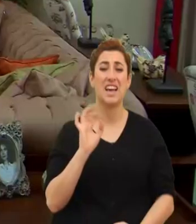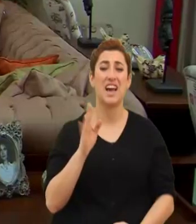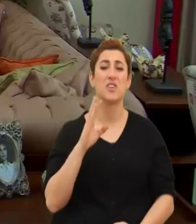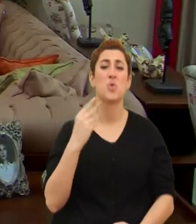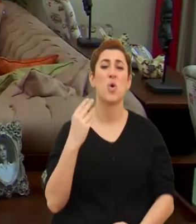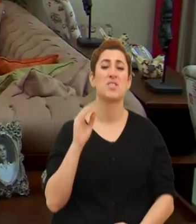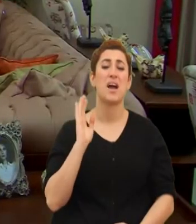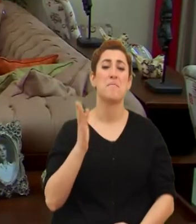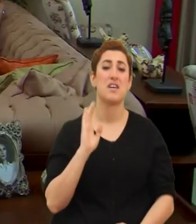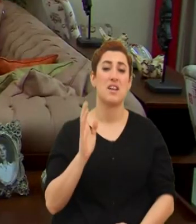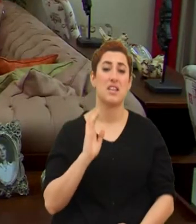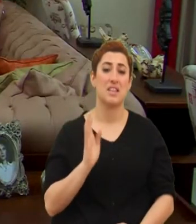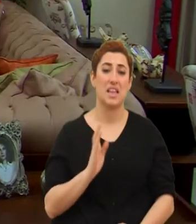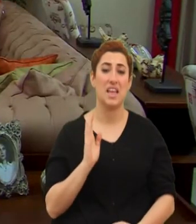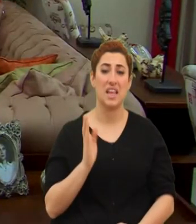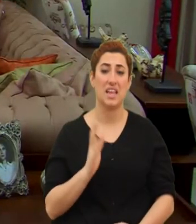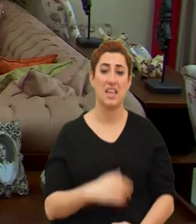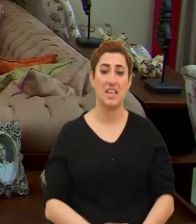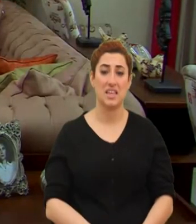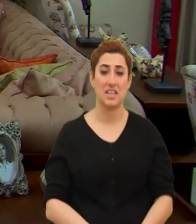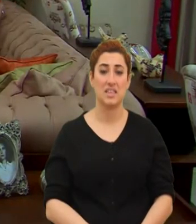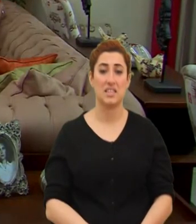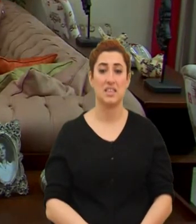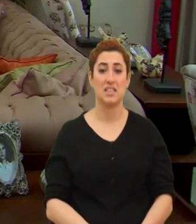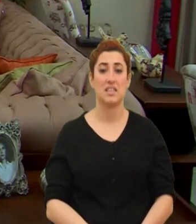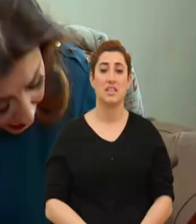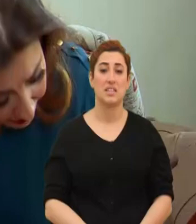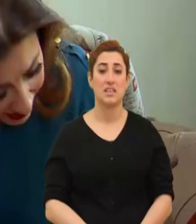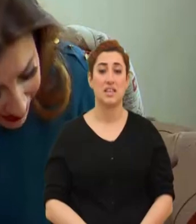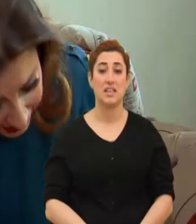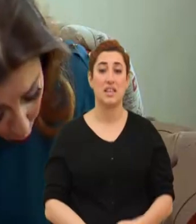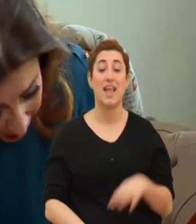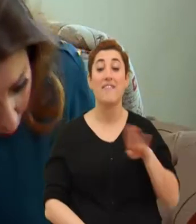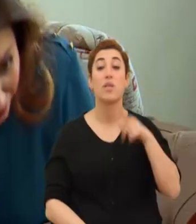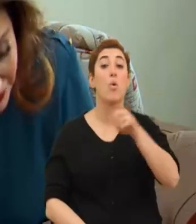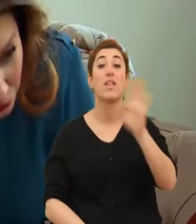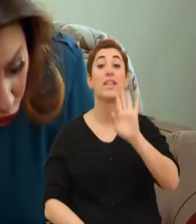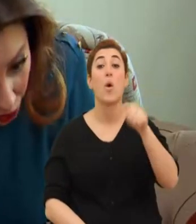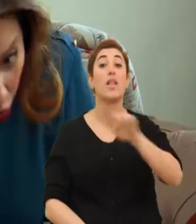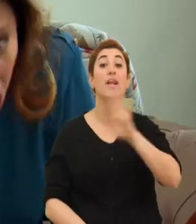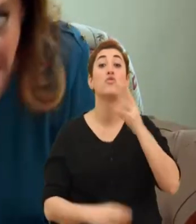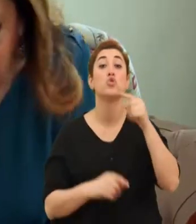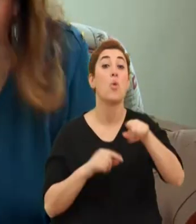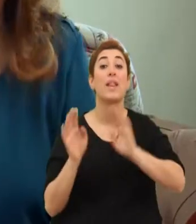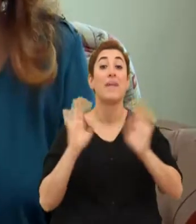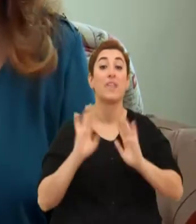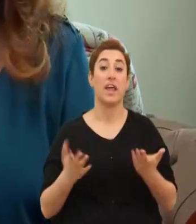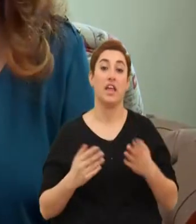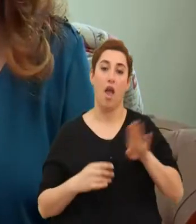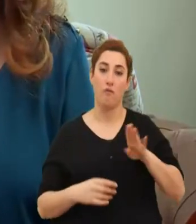Ay çok, aman, ay. Boynunu boynunu şey. Evlat, öyle değil çocuğum, öyle